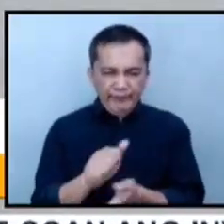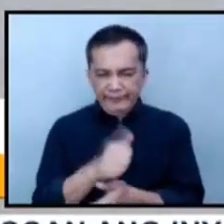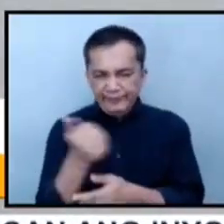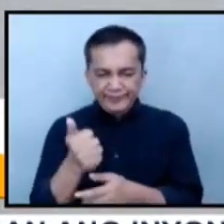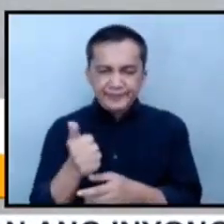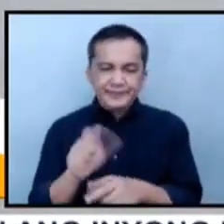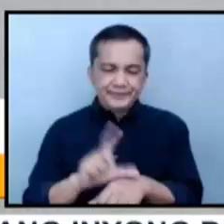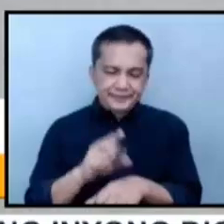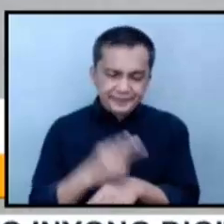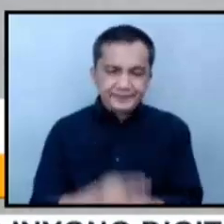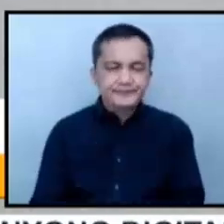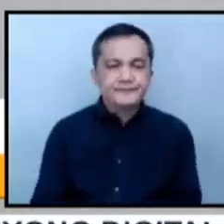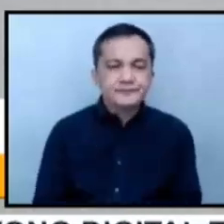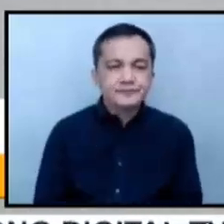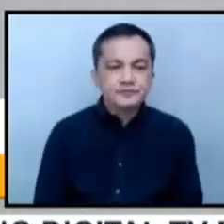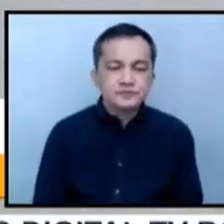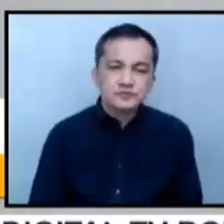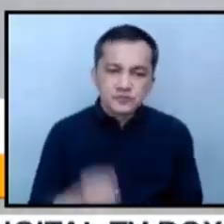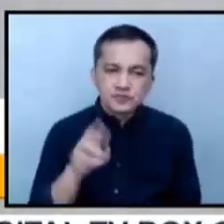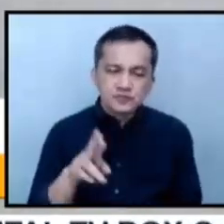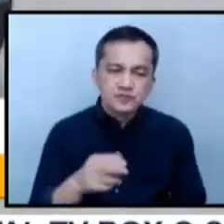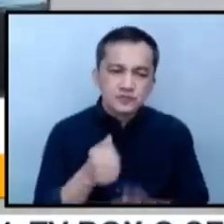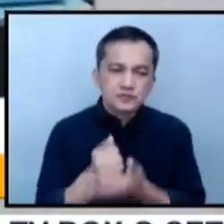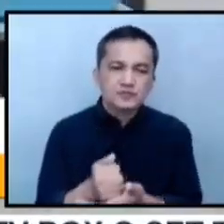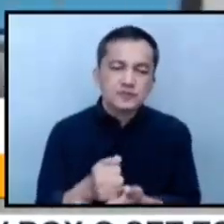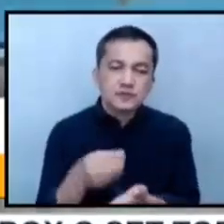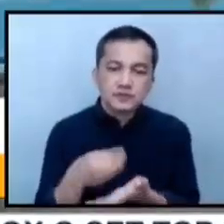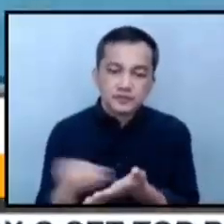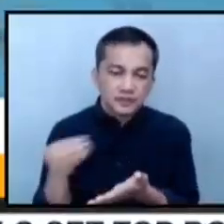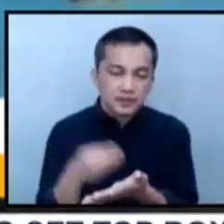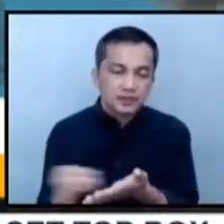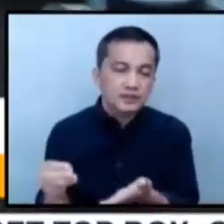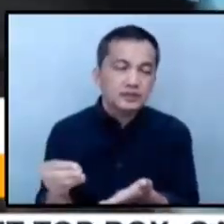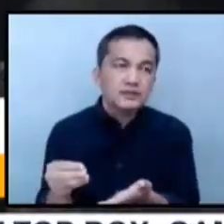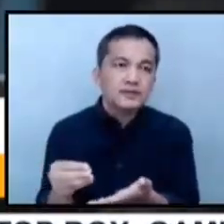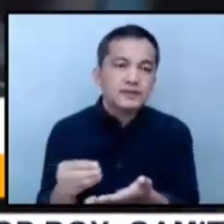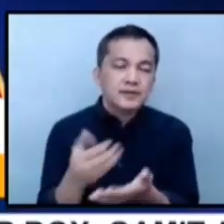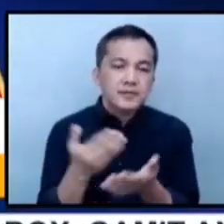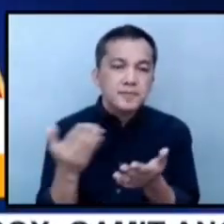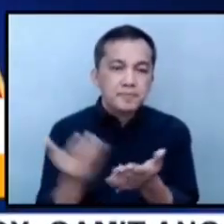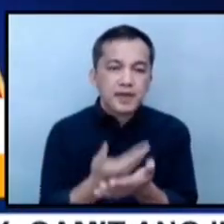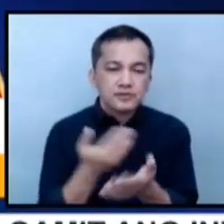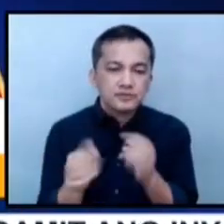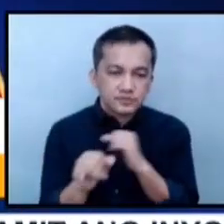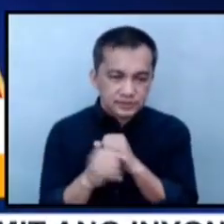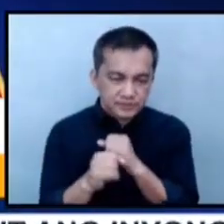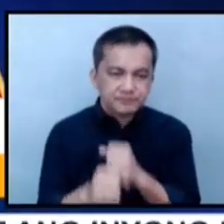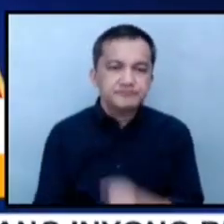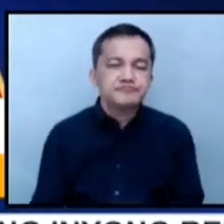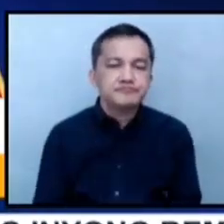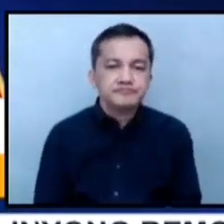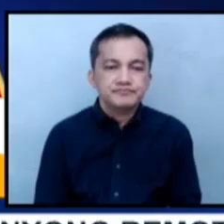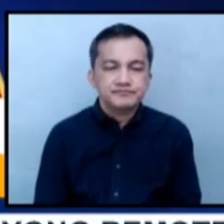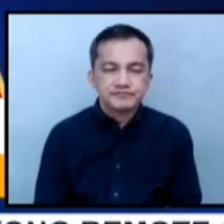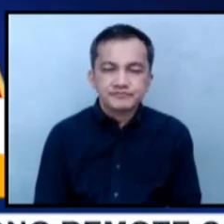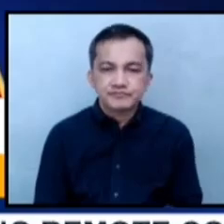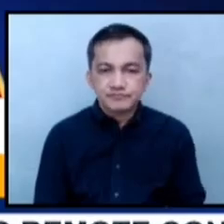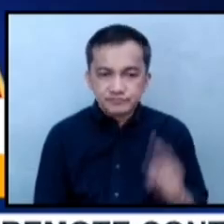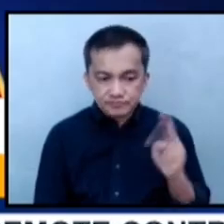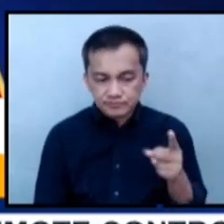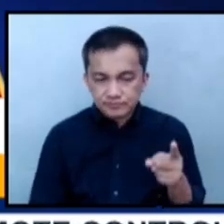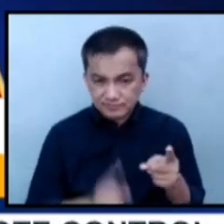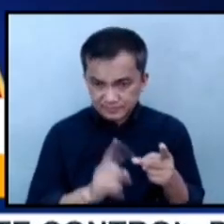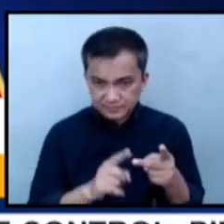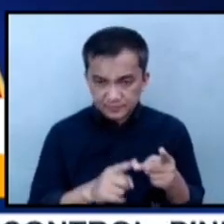madi-disappoint tulungan natin silang makabili ng mga bagong gpne ikalawa na pangamba